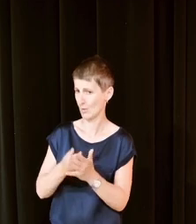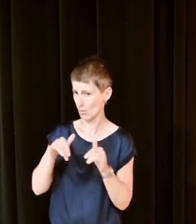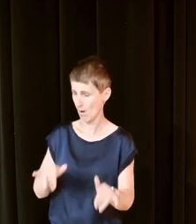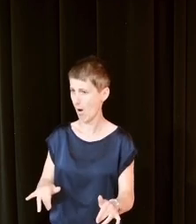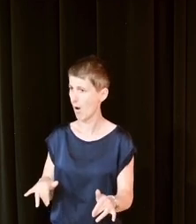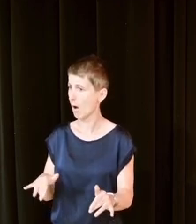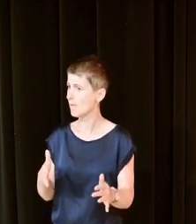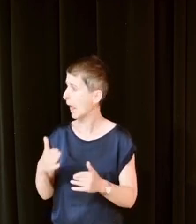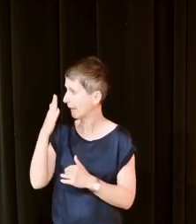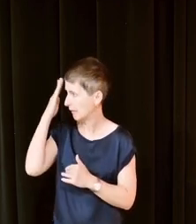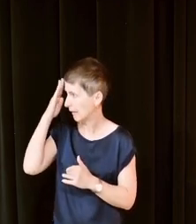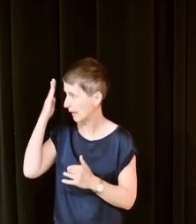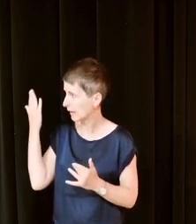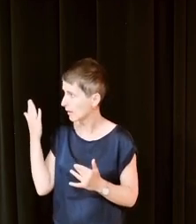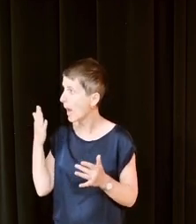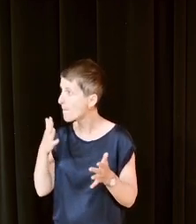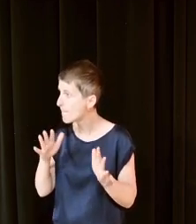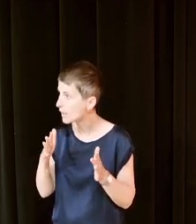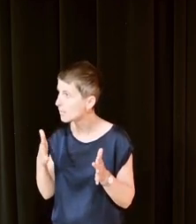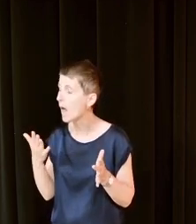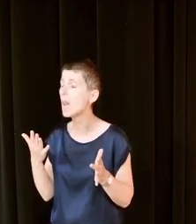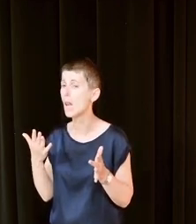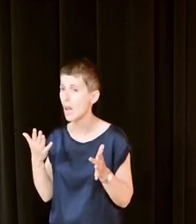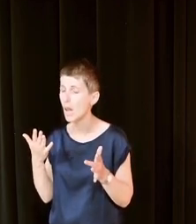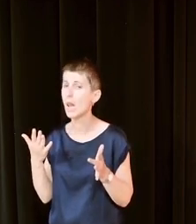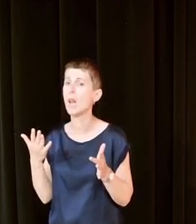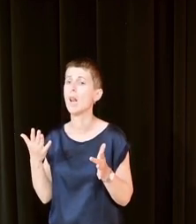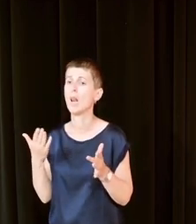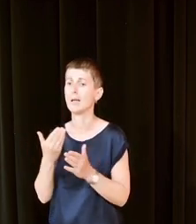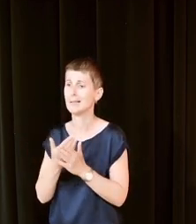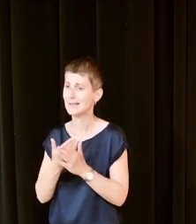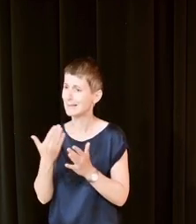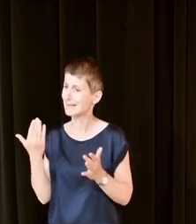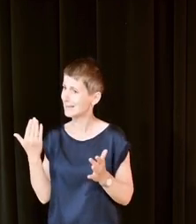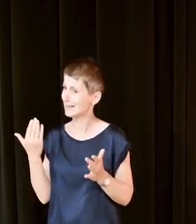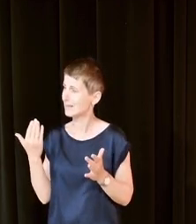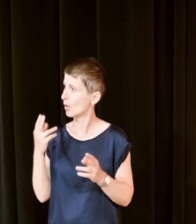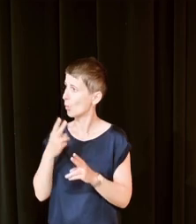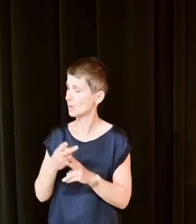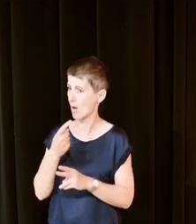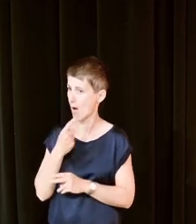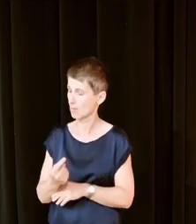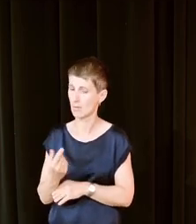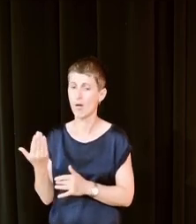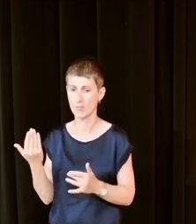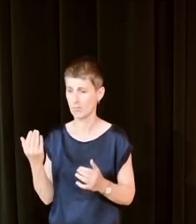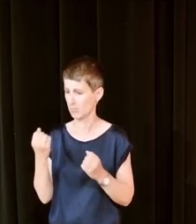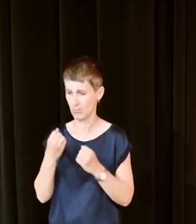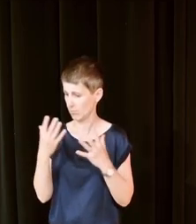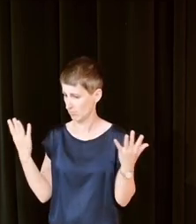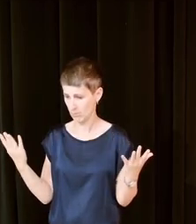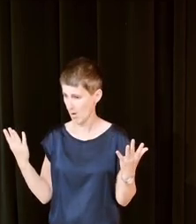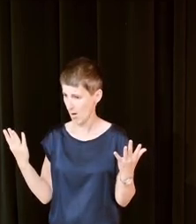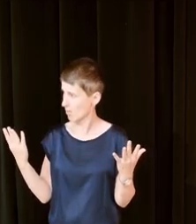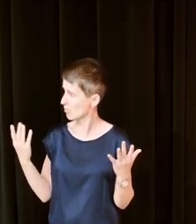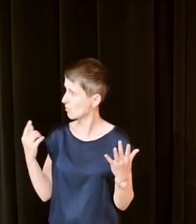dass manchmal entsteht, dass Partner zueinander sagen, jetzt ist es mir klar, du bist nicht die richtige